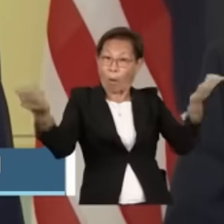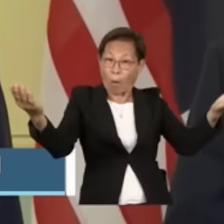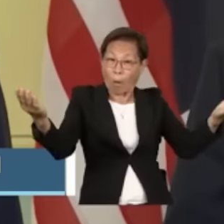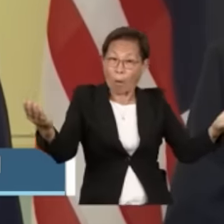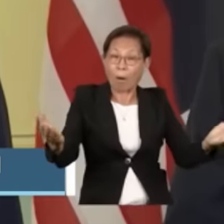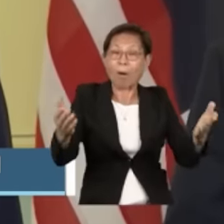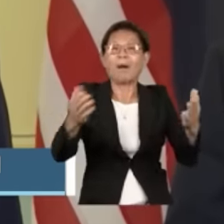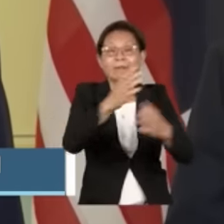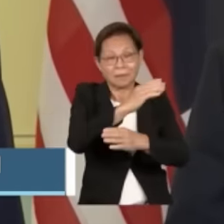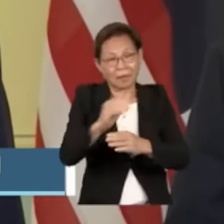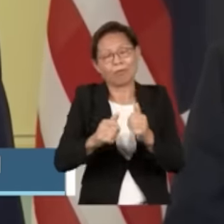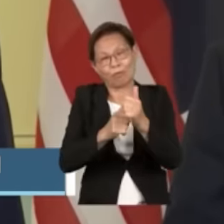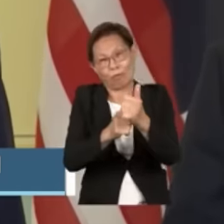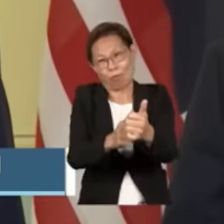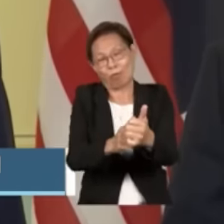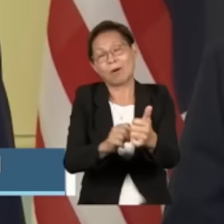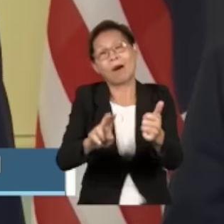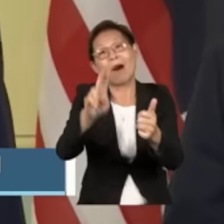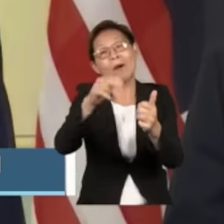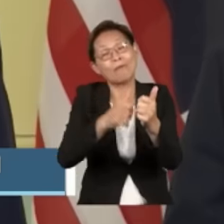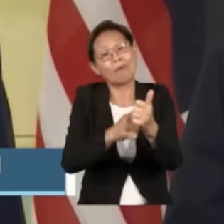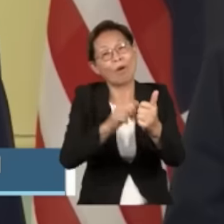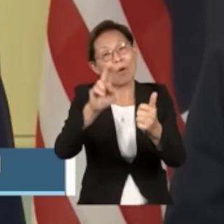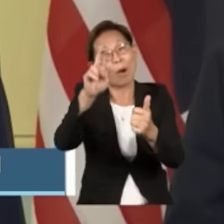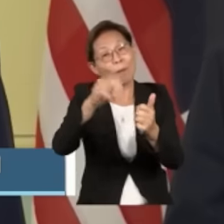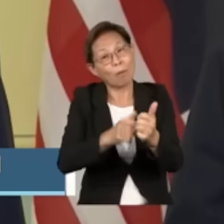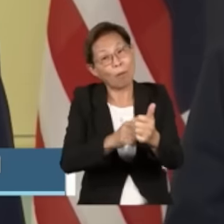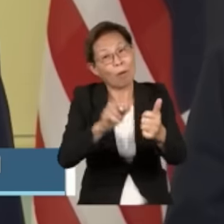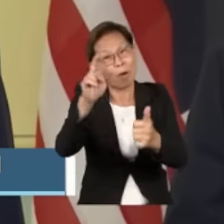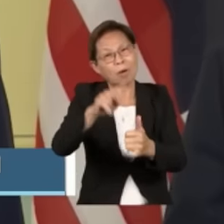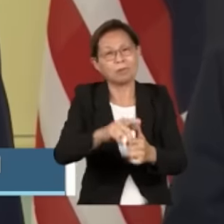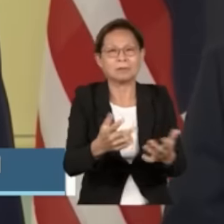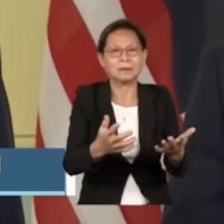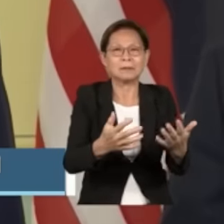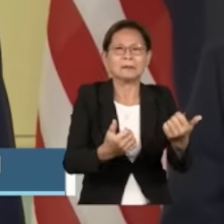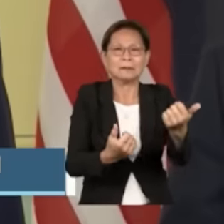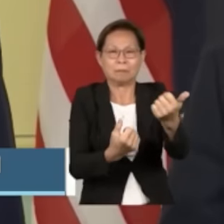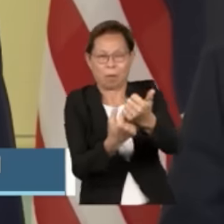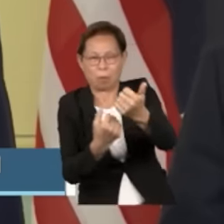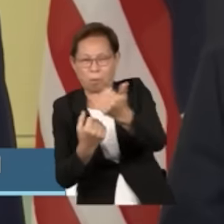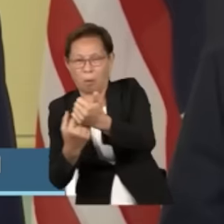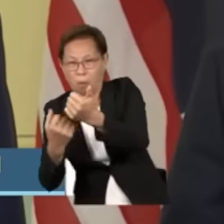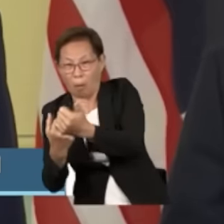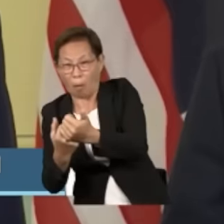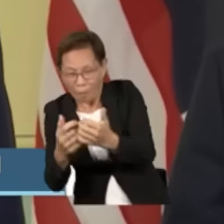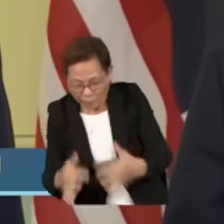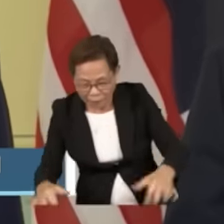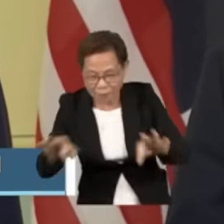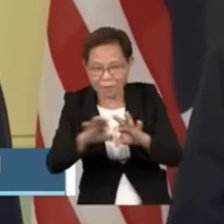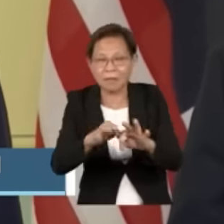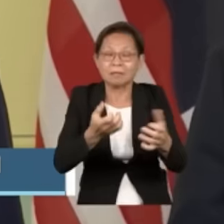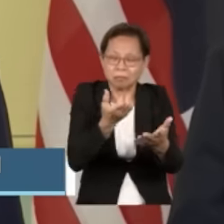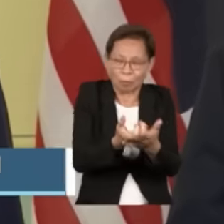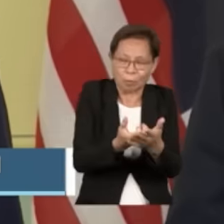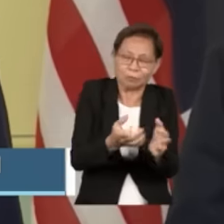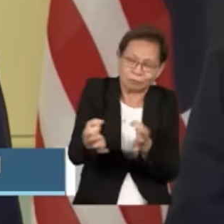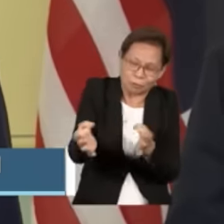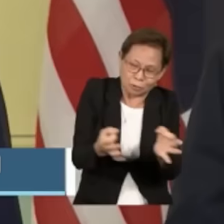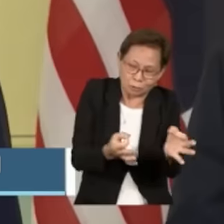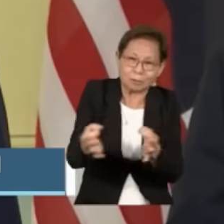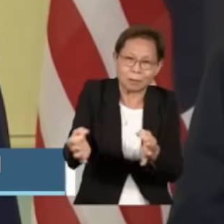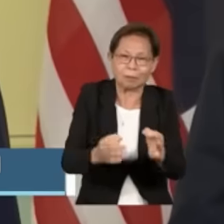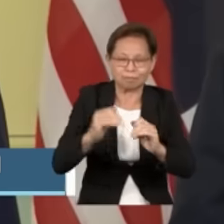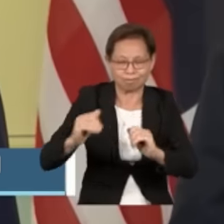disusuli dengan beberapa tiang nadi ekonomi yang dijelaskan secara